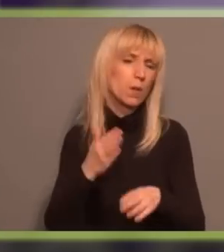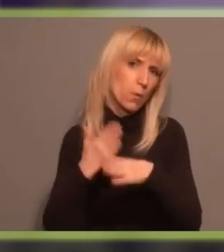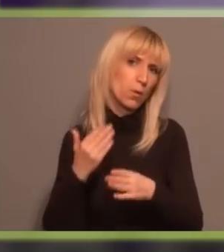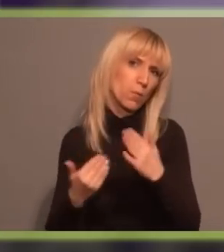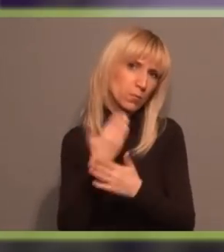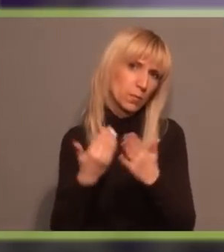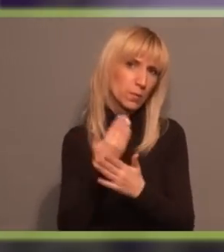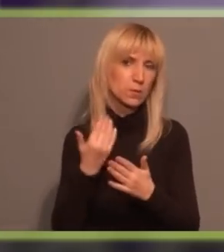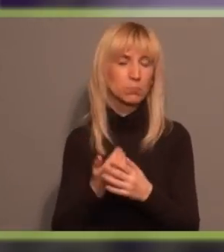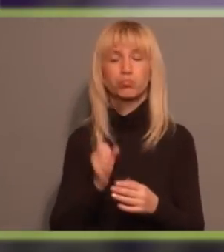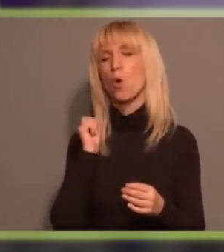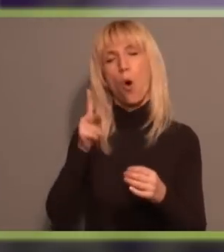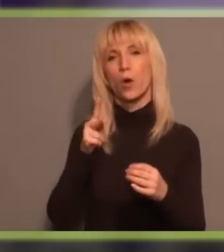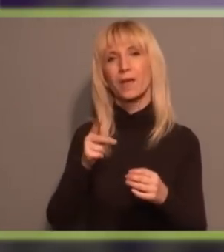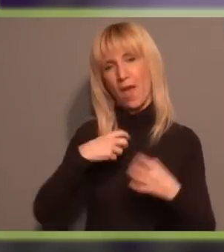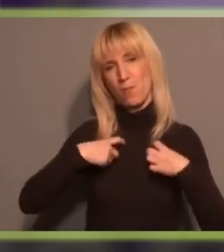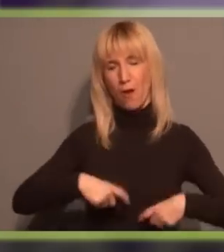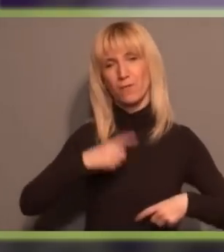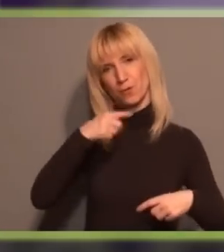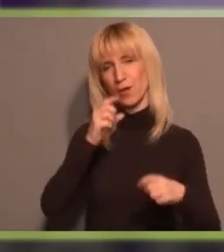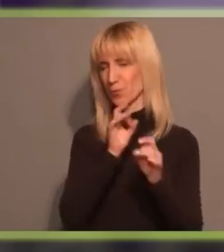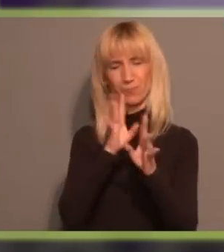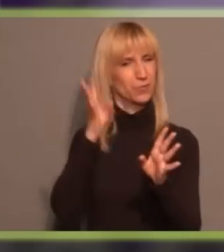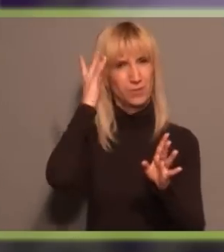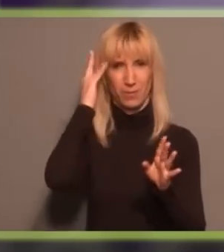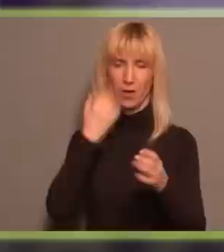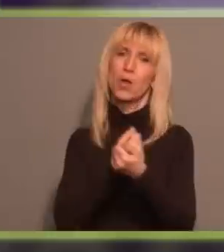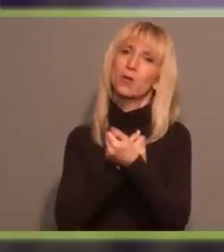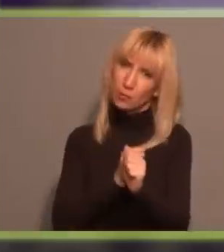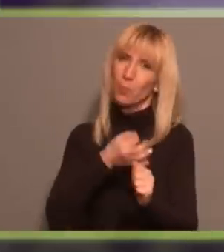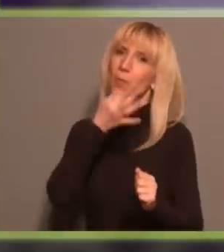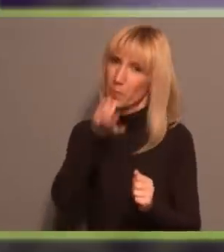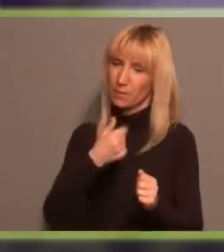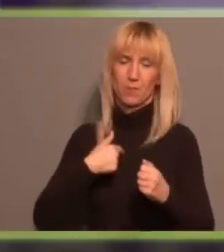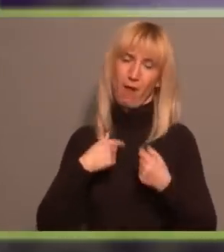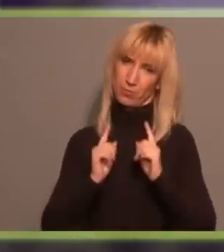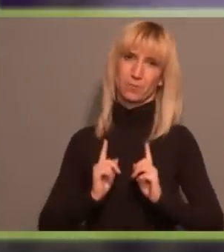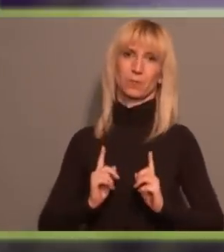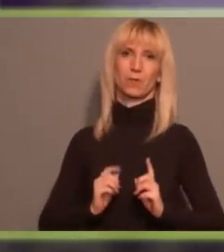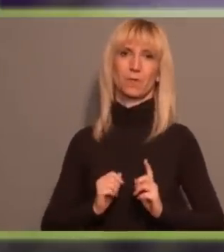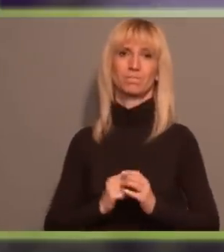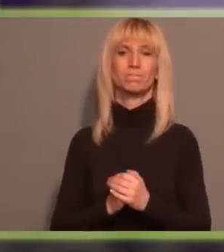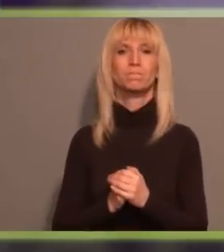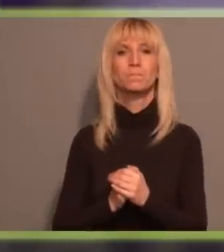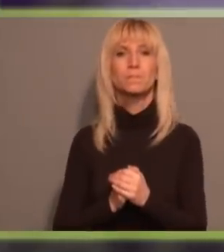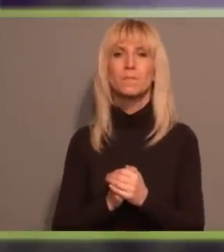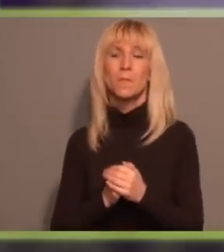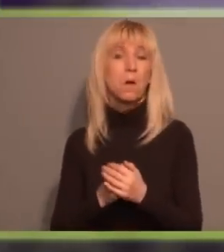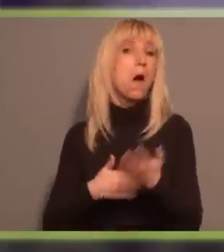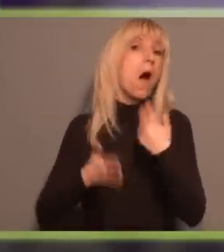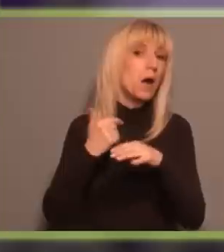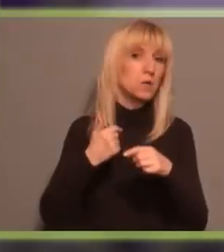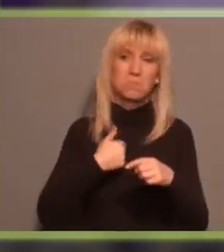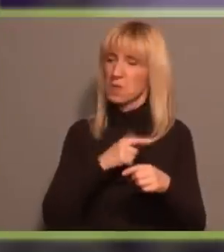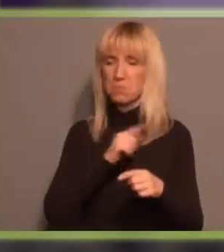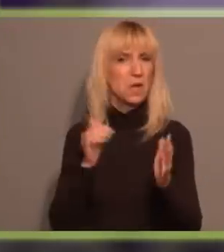sve. Kao, no worries, kao, bez brige, mislim, bez brige, tu smo. Ali u stvari, ne